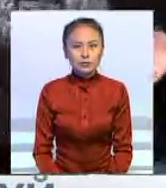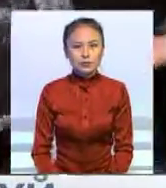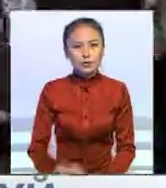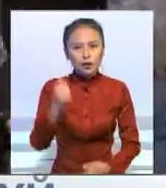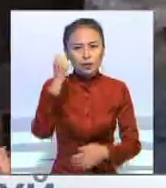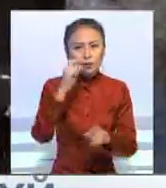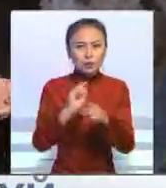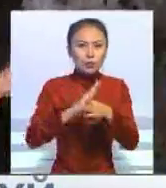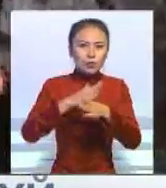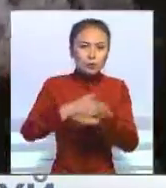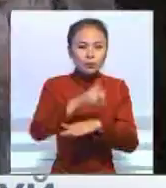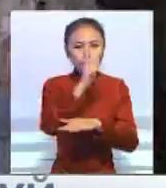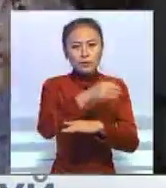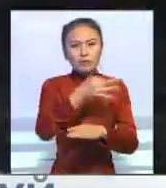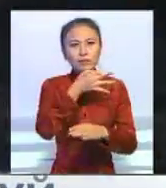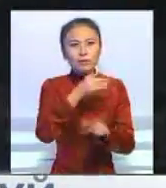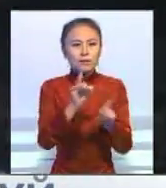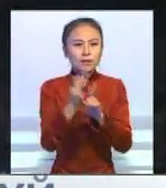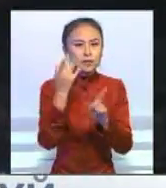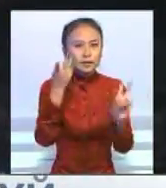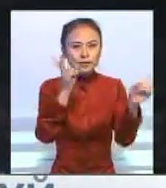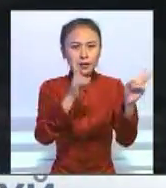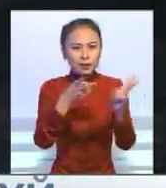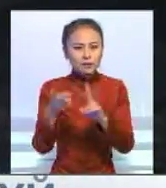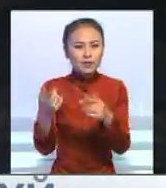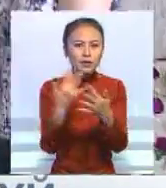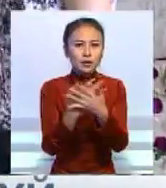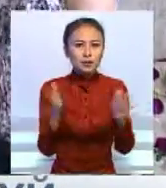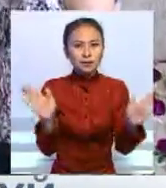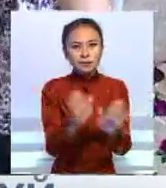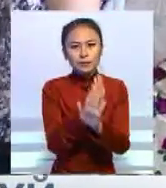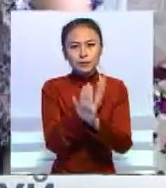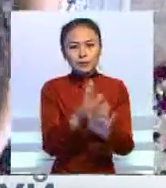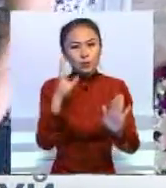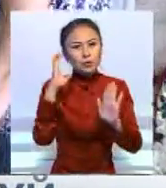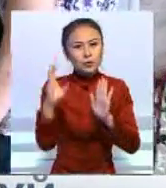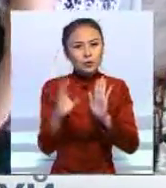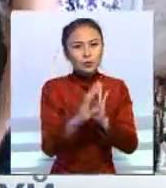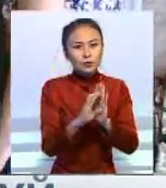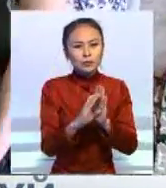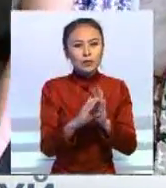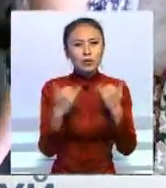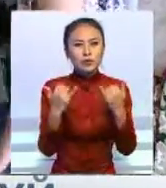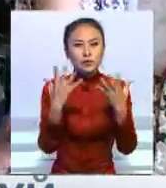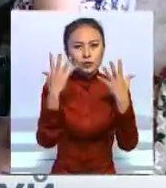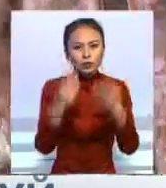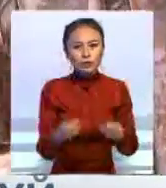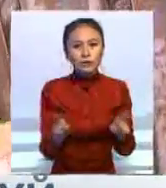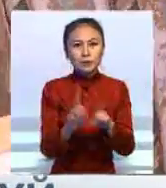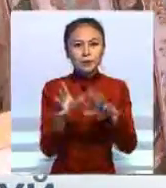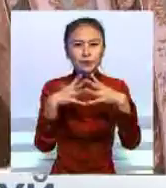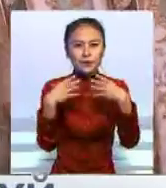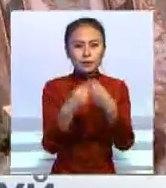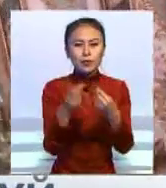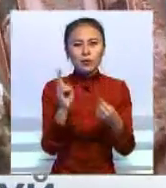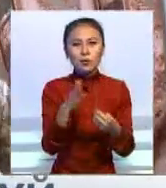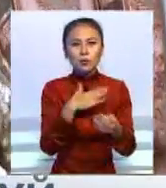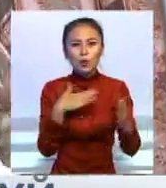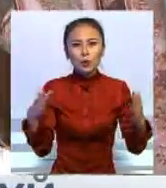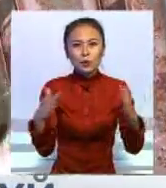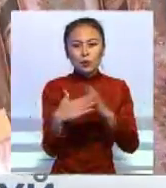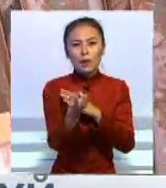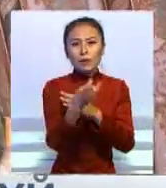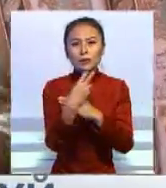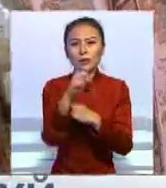Қария үйіне келген қонақты билеп қарсы алады. Саздауеннің ырғағына қонағын да билетеді. Шаңырағыма келген адамға қуаныш сыйлап,